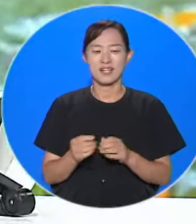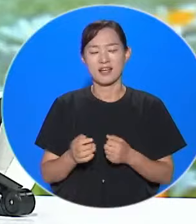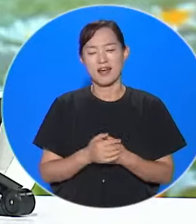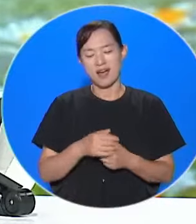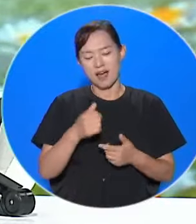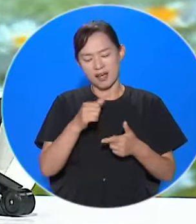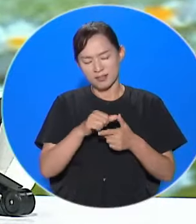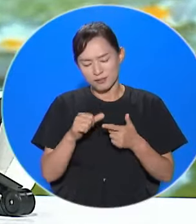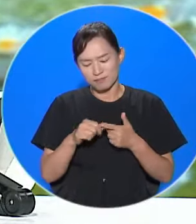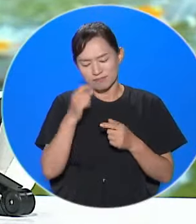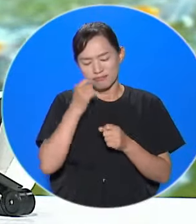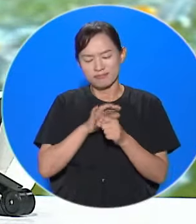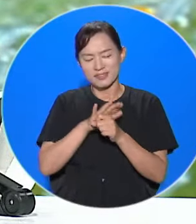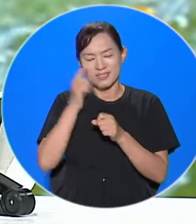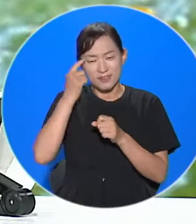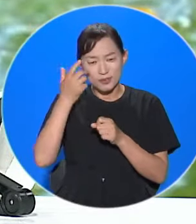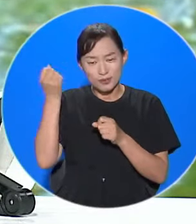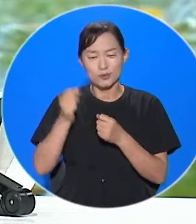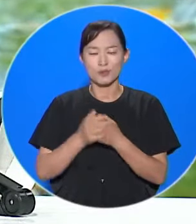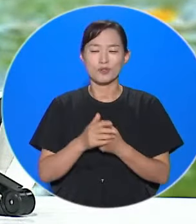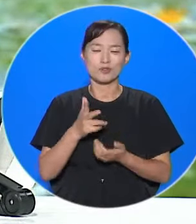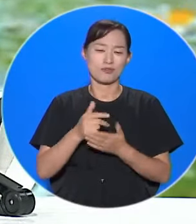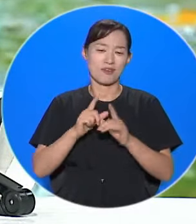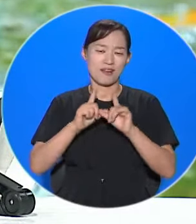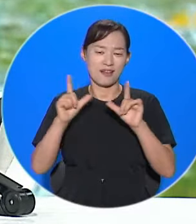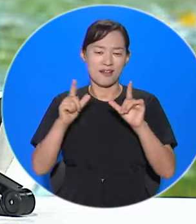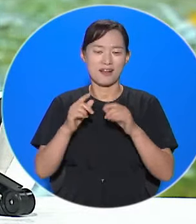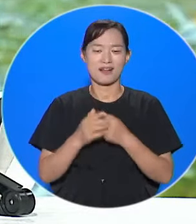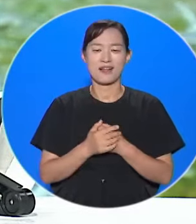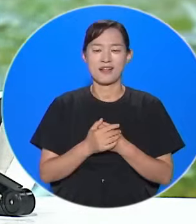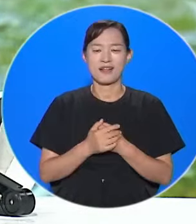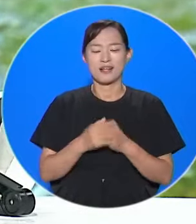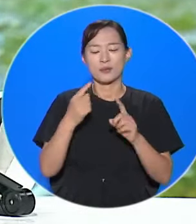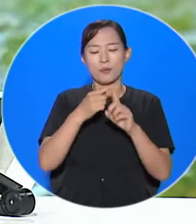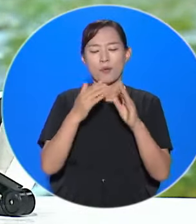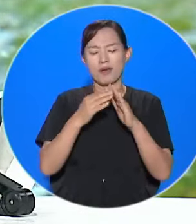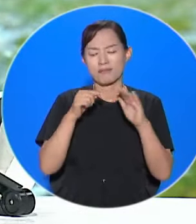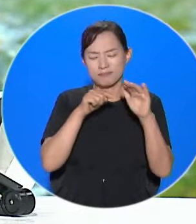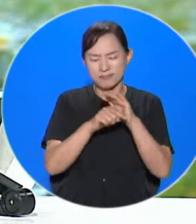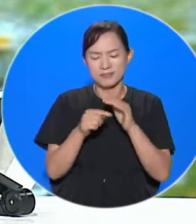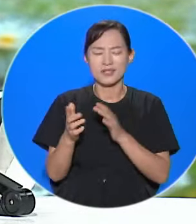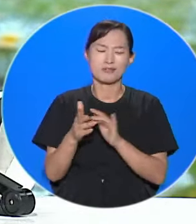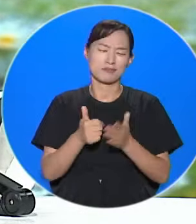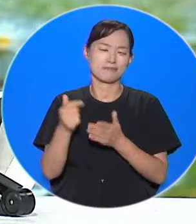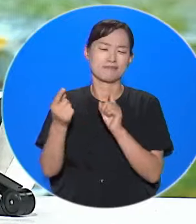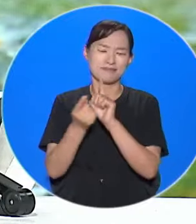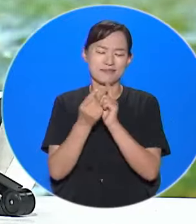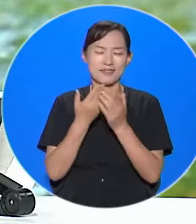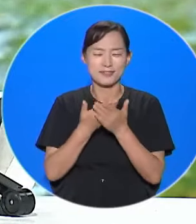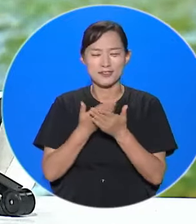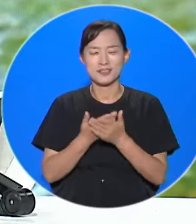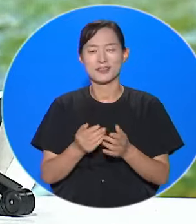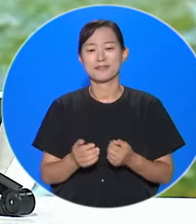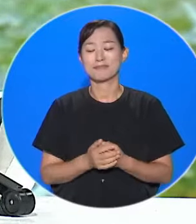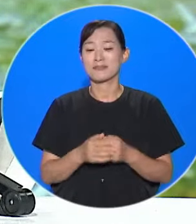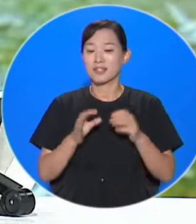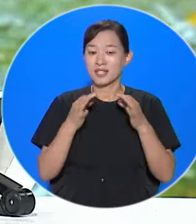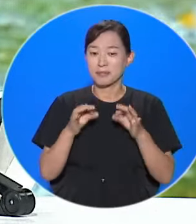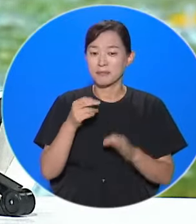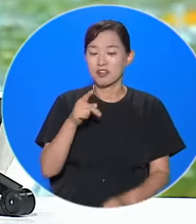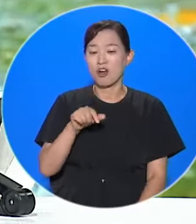아들 불쌍히 여겨주시고 주일날 성전에 나와 예수님 만날 수 있게 해주세요. 네, 우리